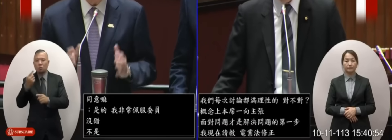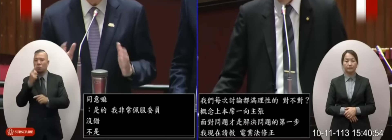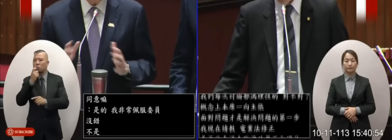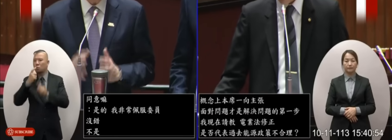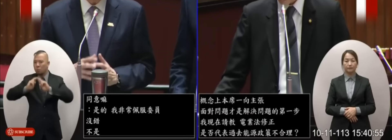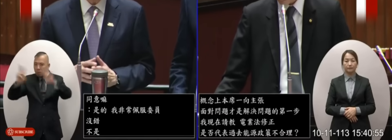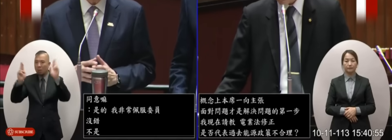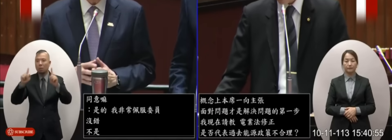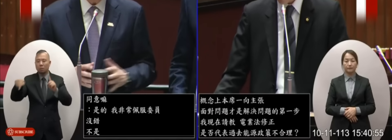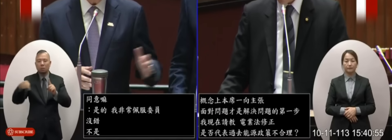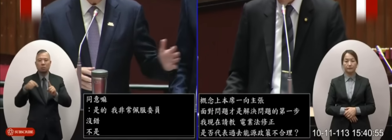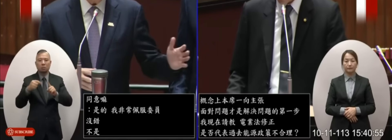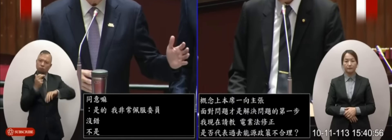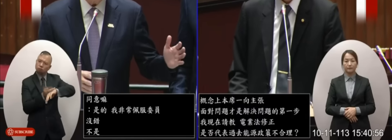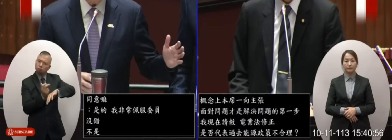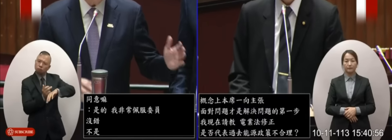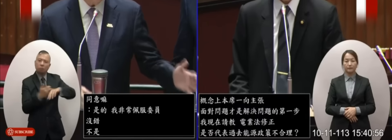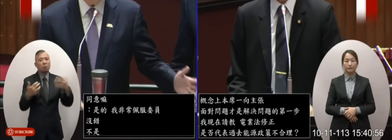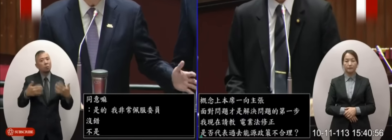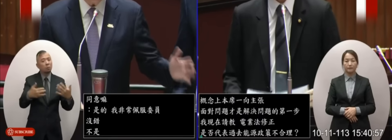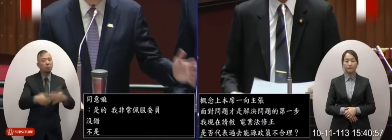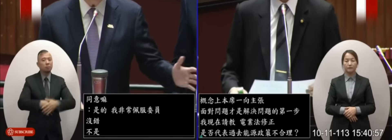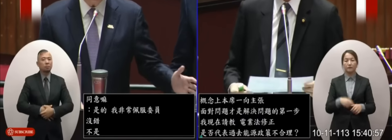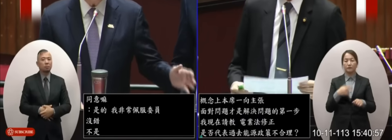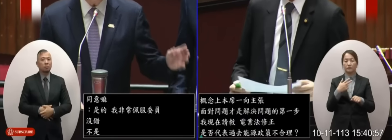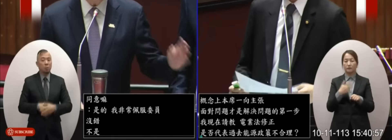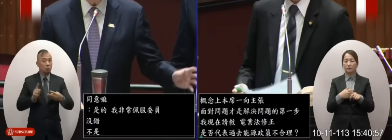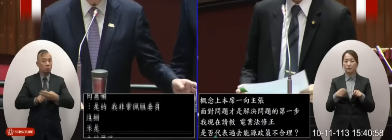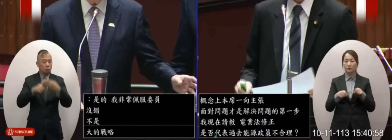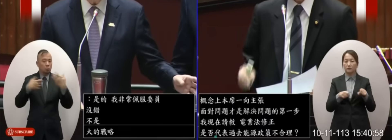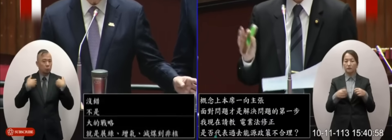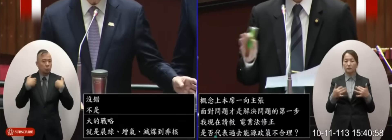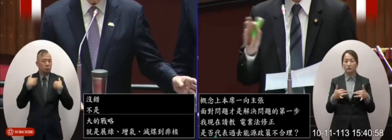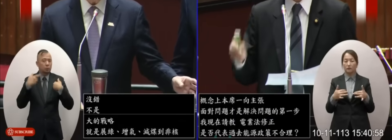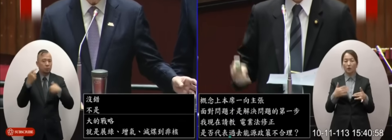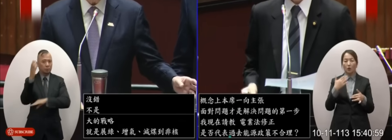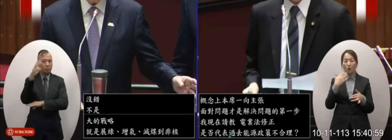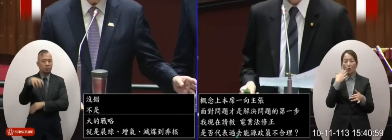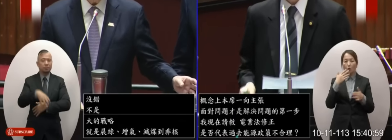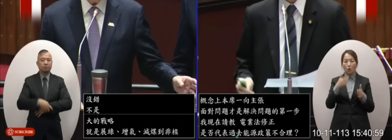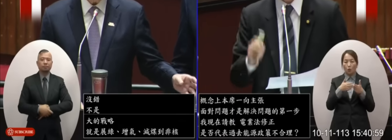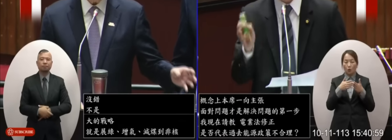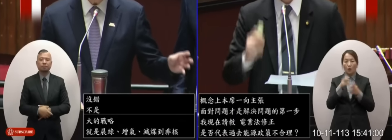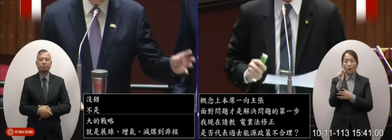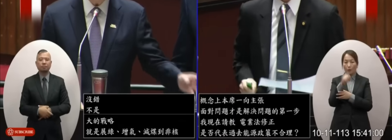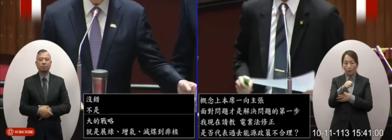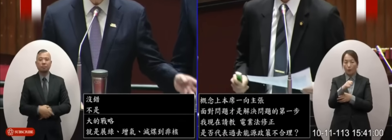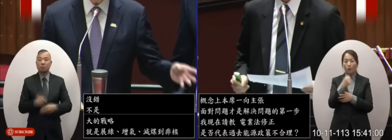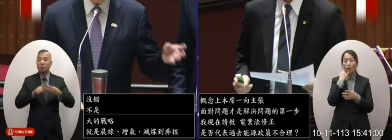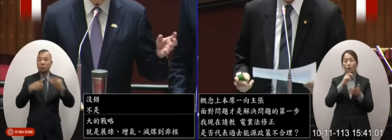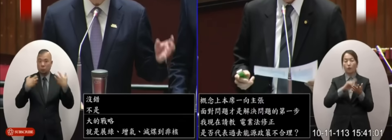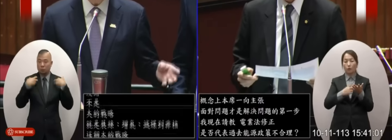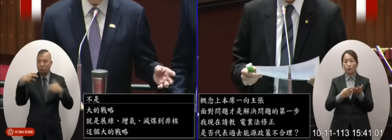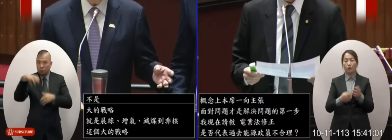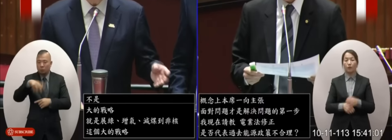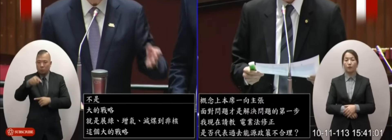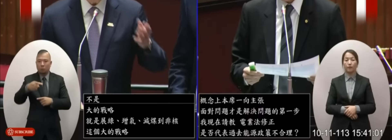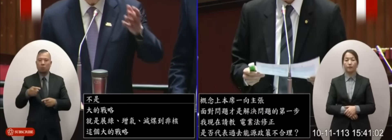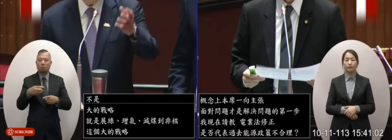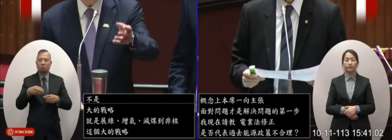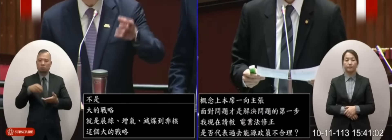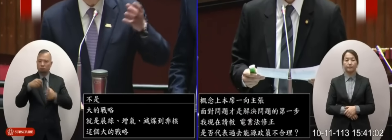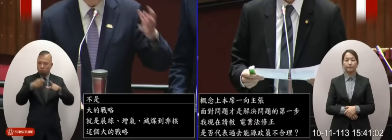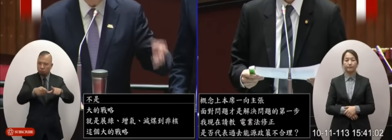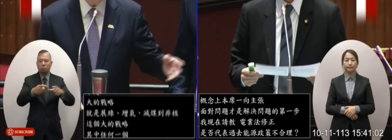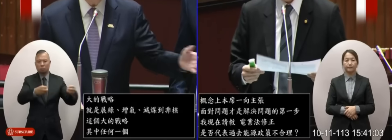整的那种战术性的问题， 战术性的问题， 主管单位，主管 认为战术性的问题必须被允许可以调整， 主管那都必须拿出来讨论。